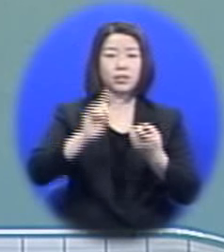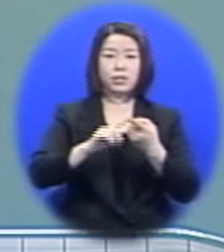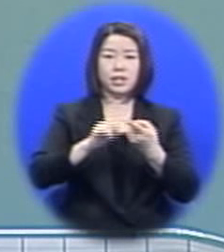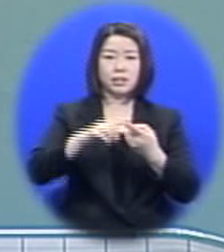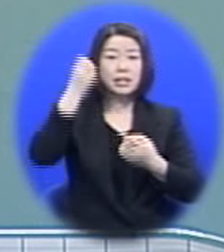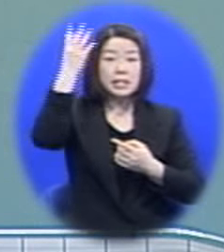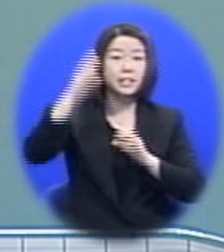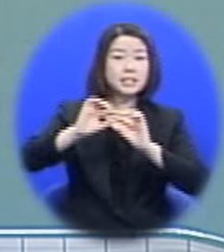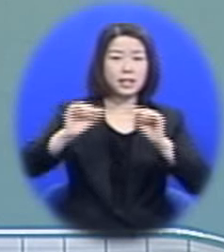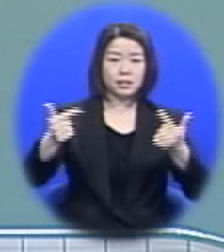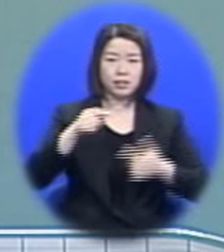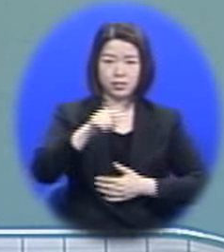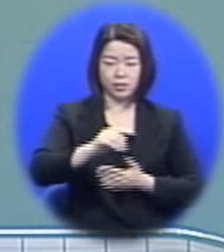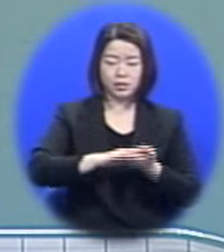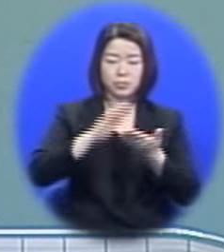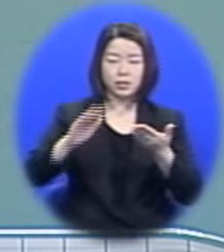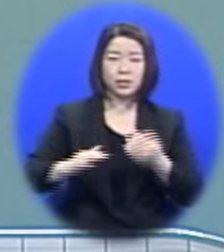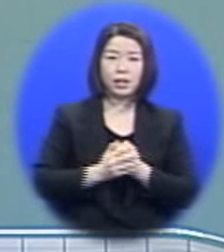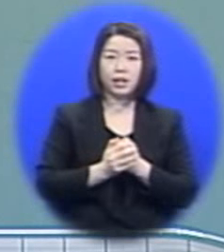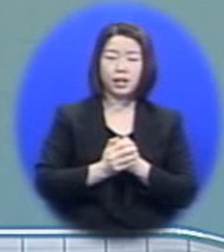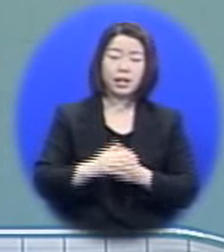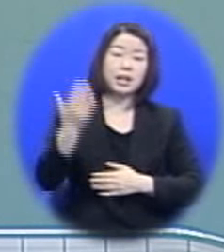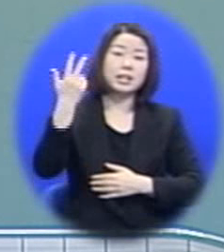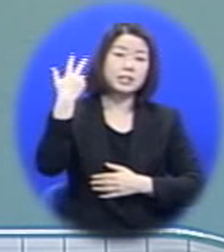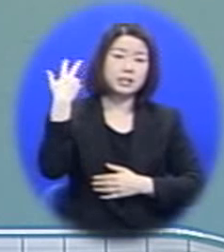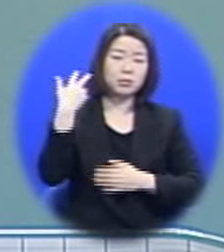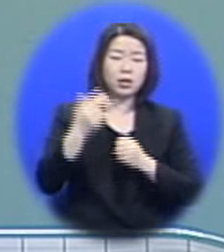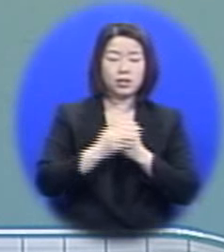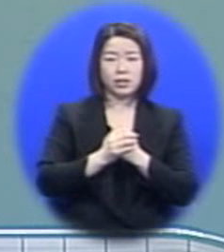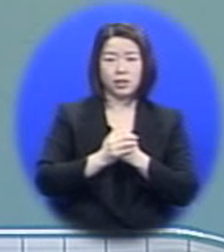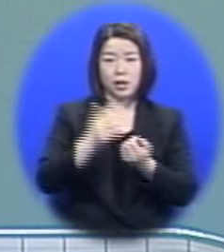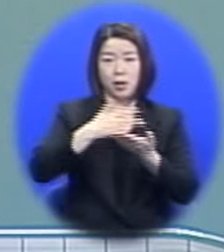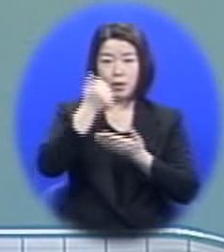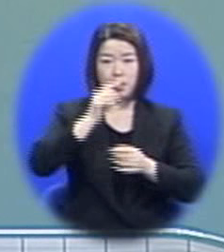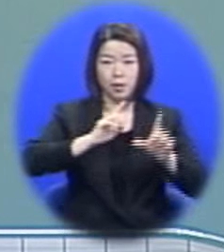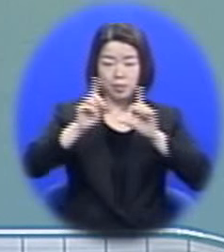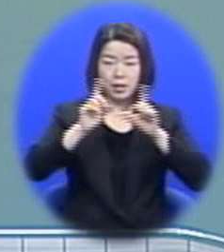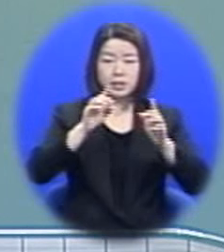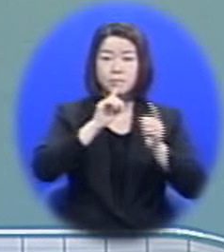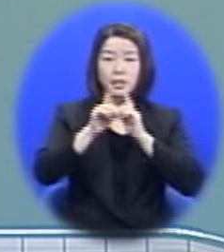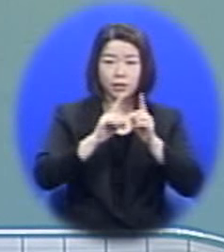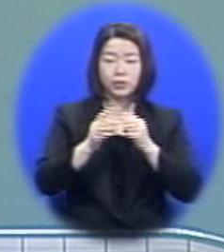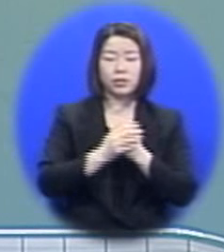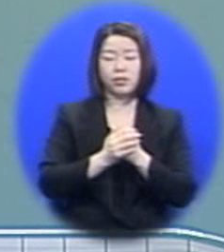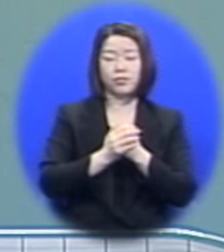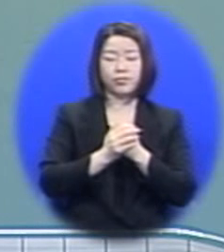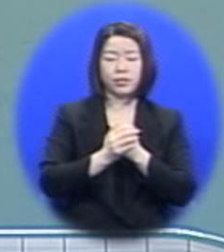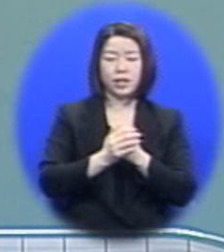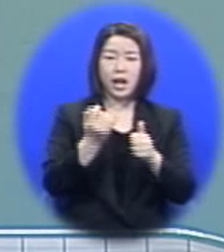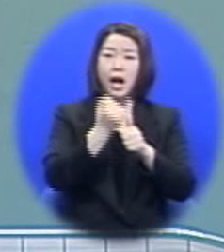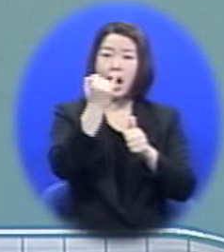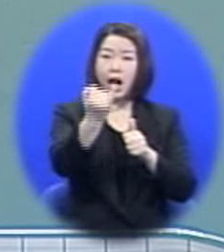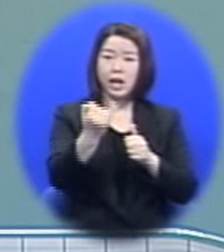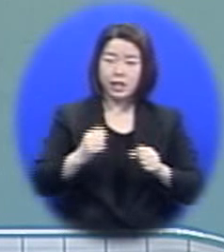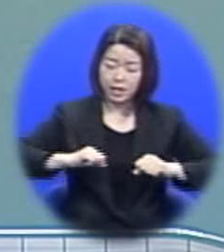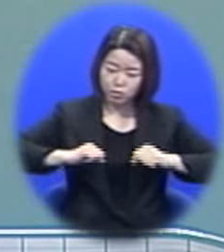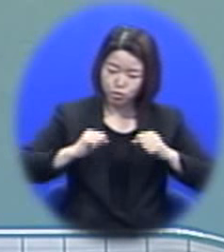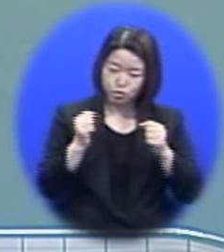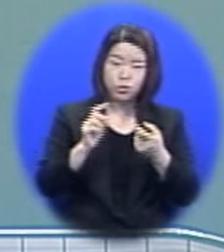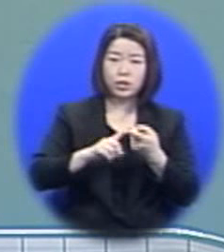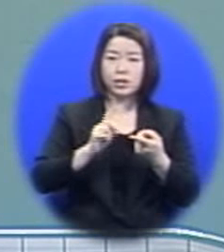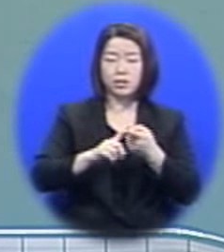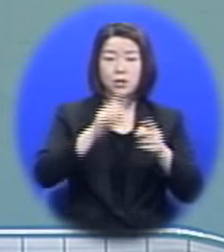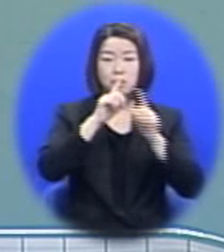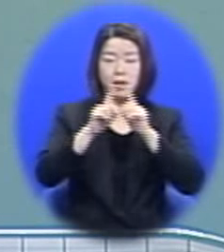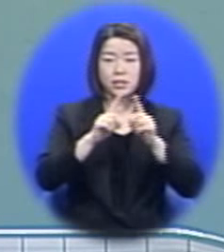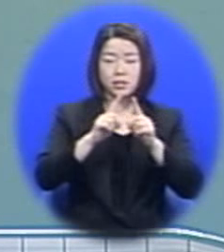않는 겁니다. 지난 주일에 말씀을 나눴던 아내의 순종에 대해서 말씀을 나눴던